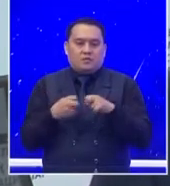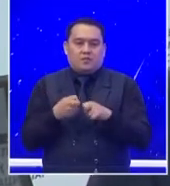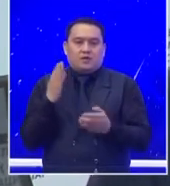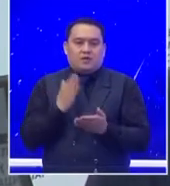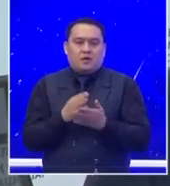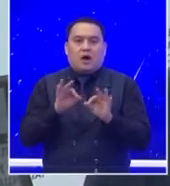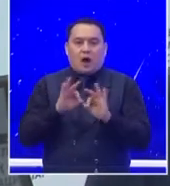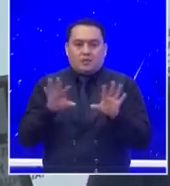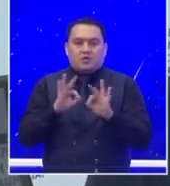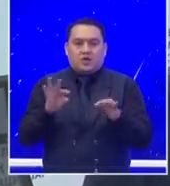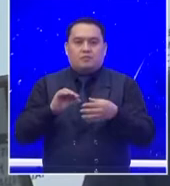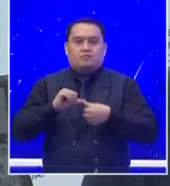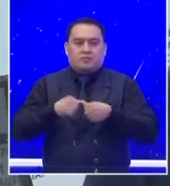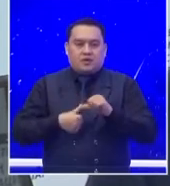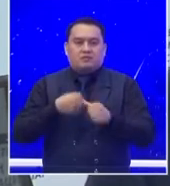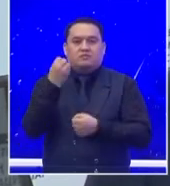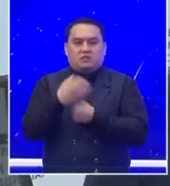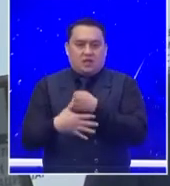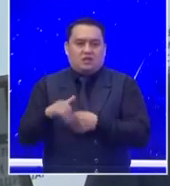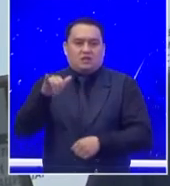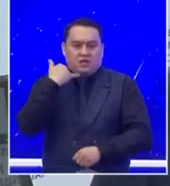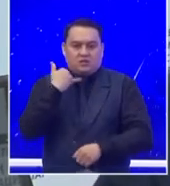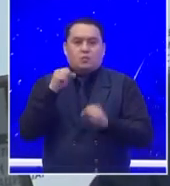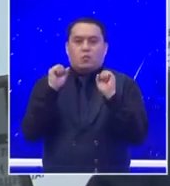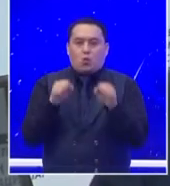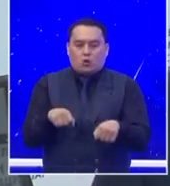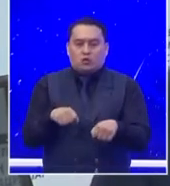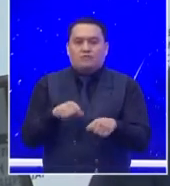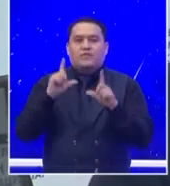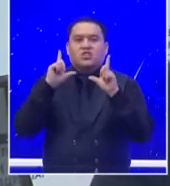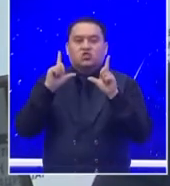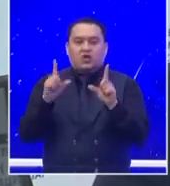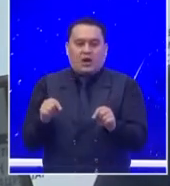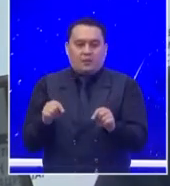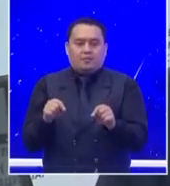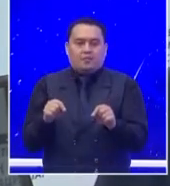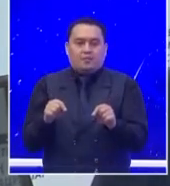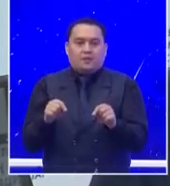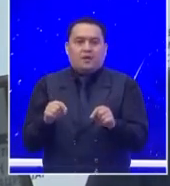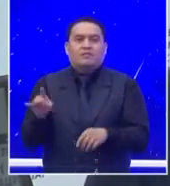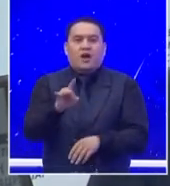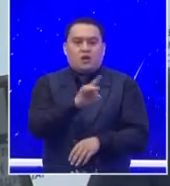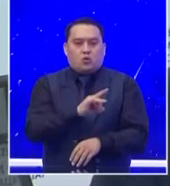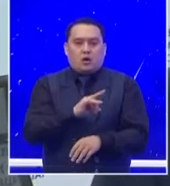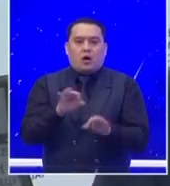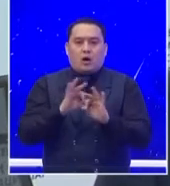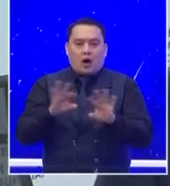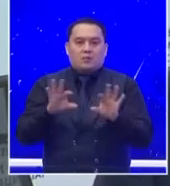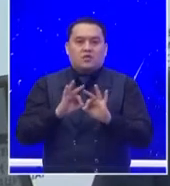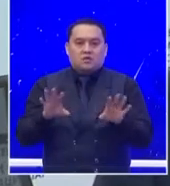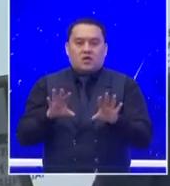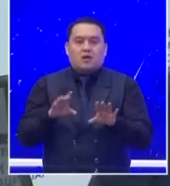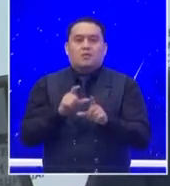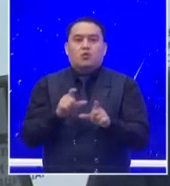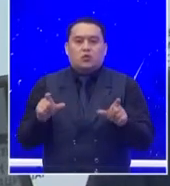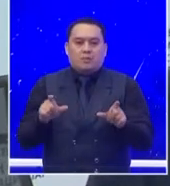мы объясняем постоянно, у нас колл-центр есть, мы постоянно выезжаем в те районы и объясняем, то есть,